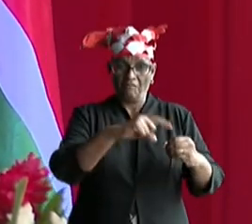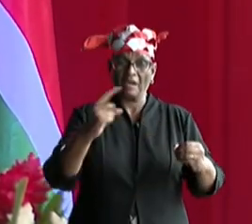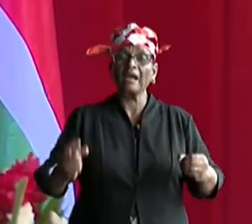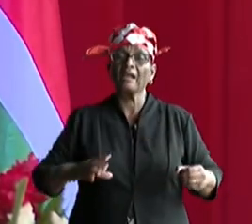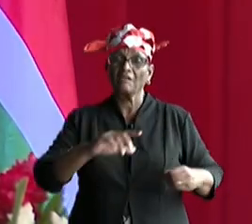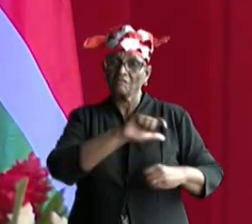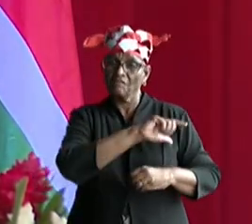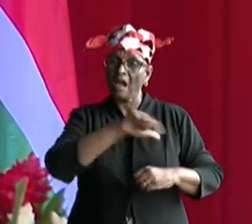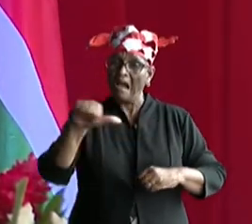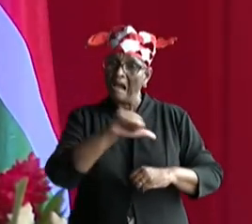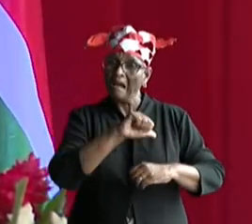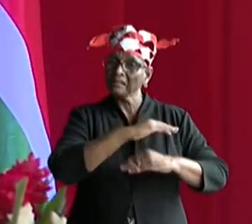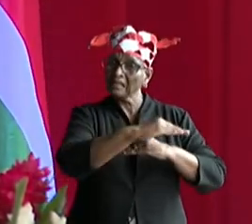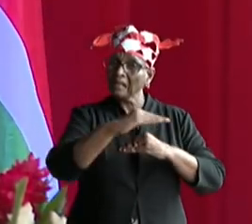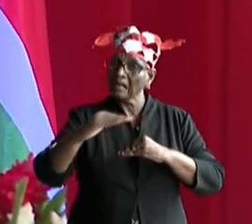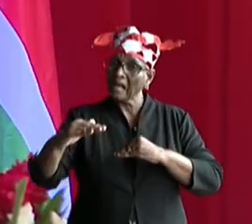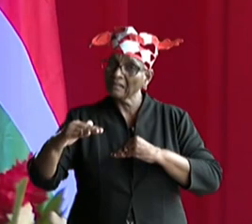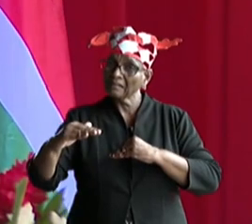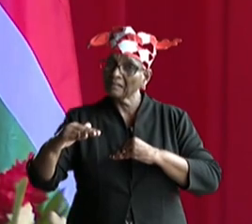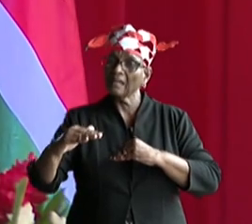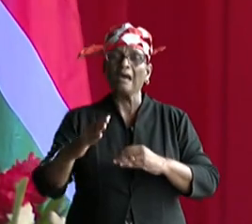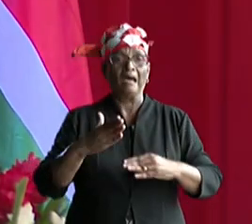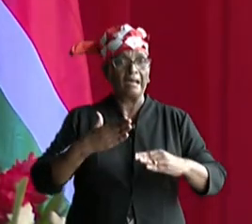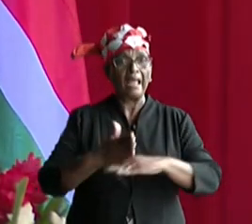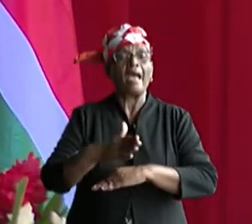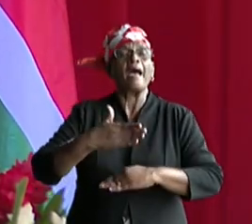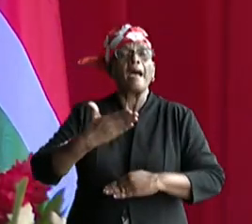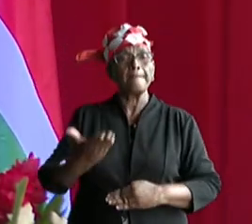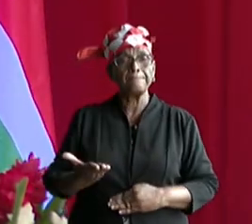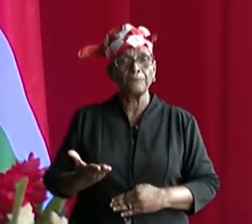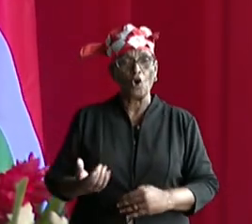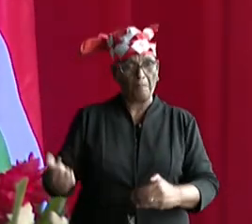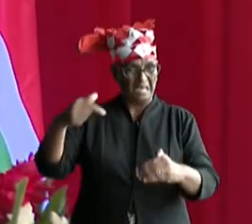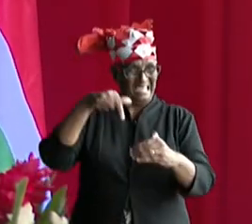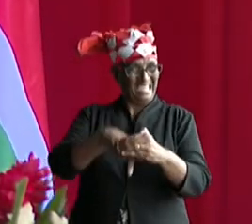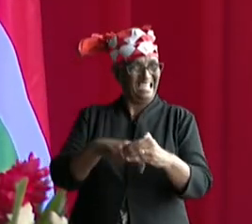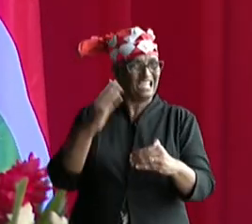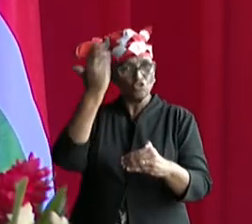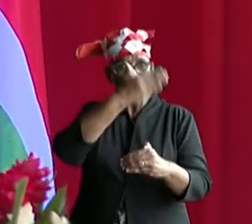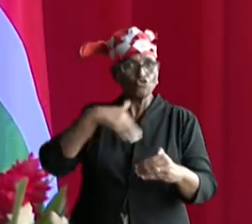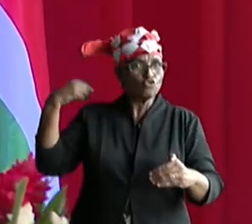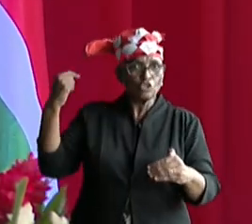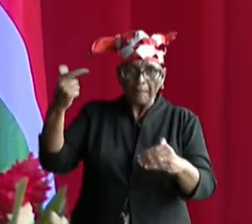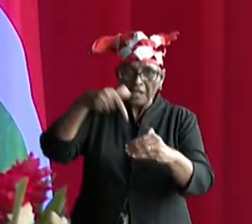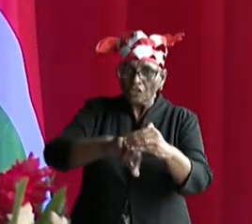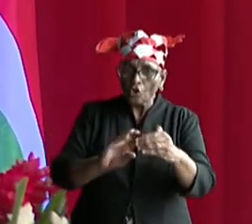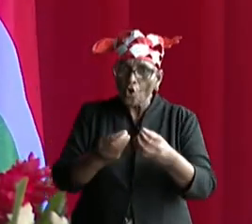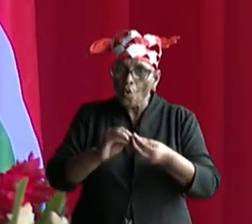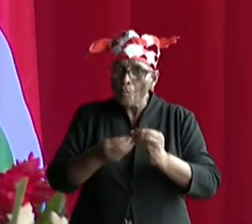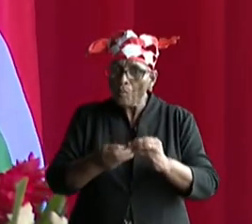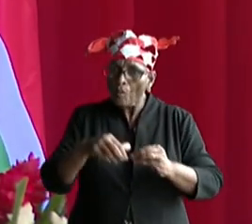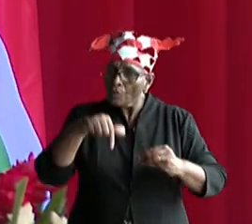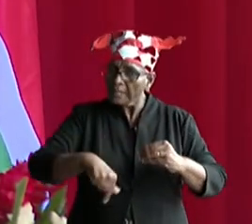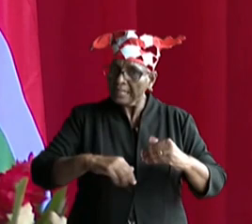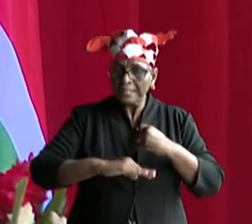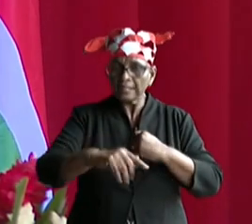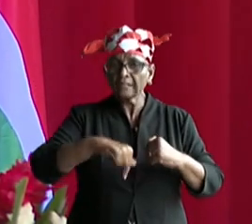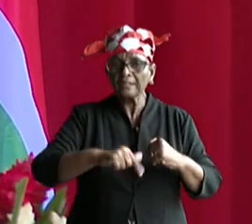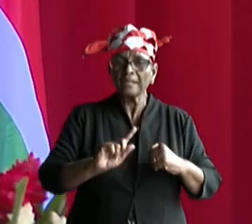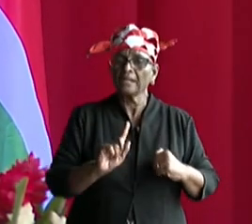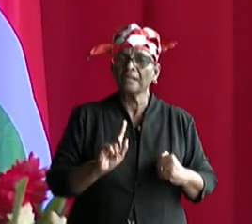staat, geen enkele andere staat, het recht heeft te interveneren in onze binnenlandse